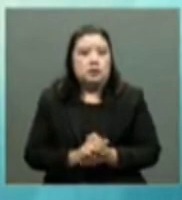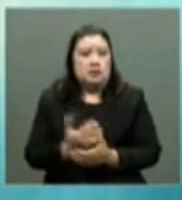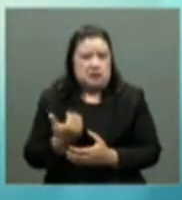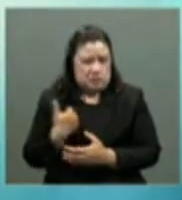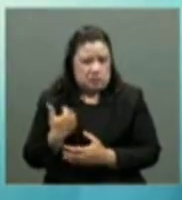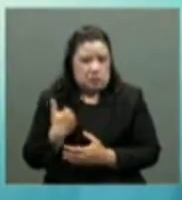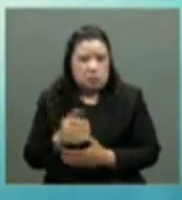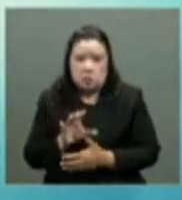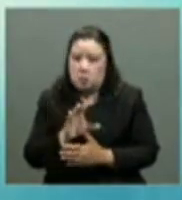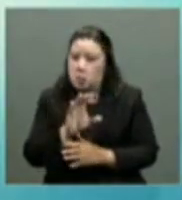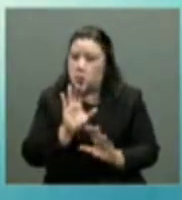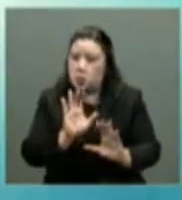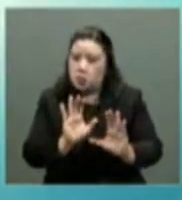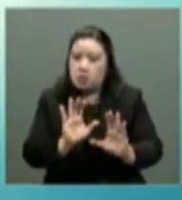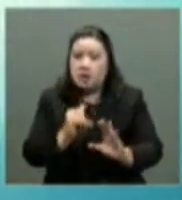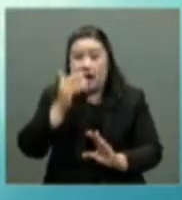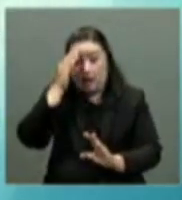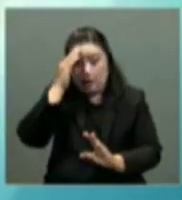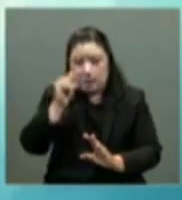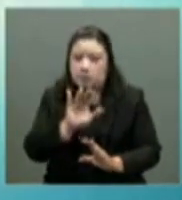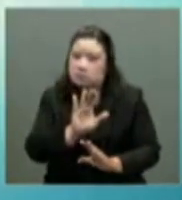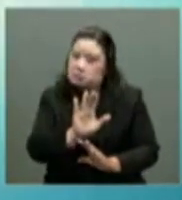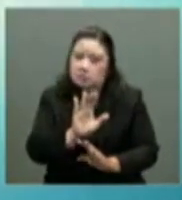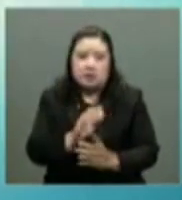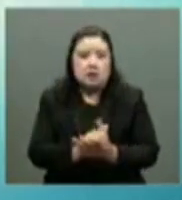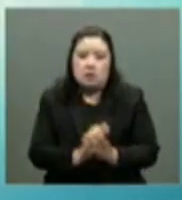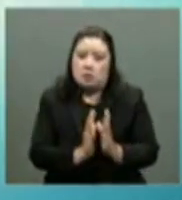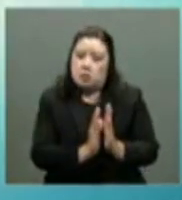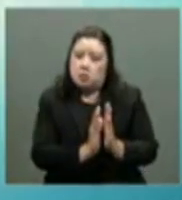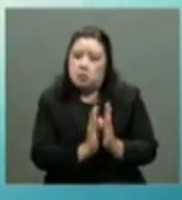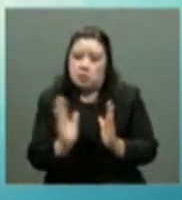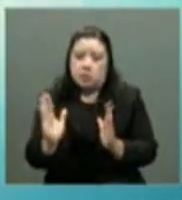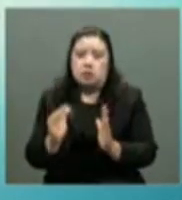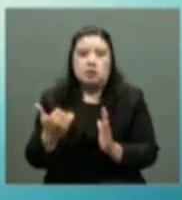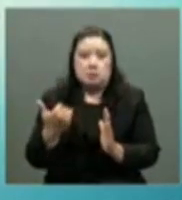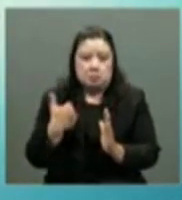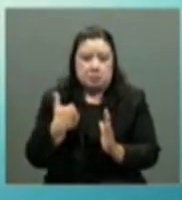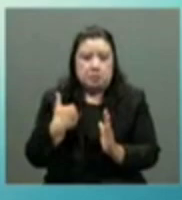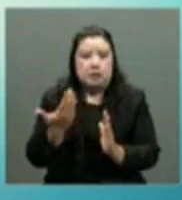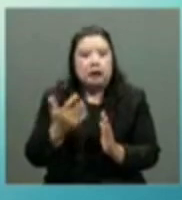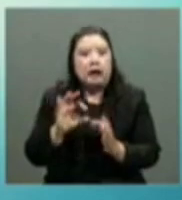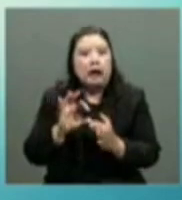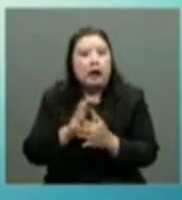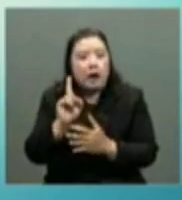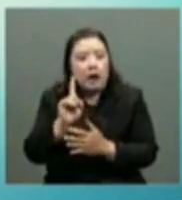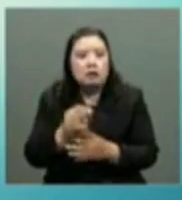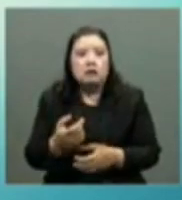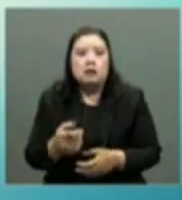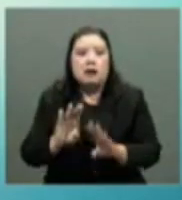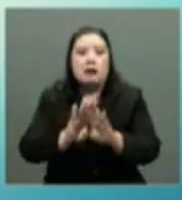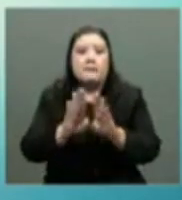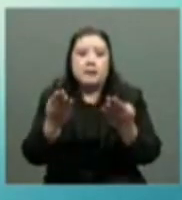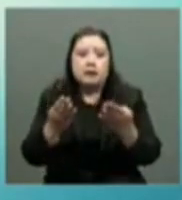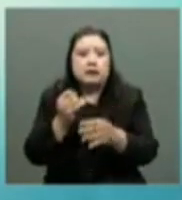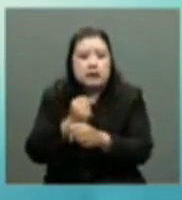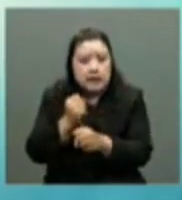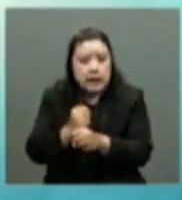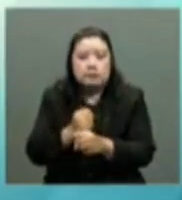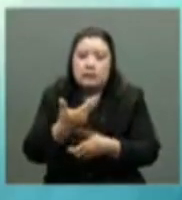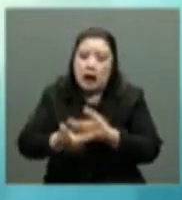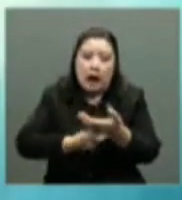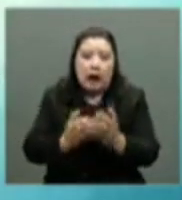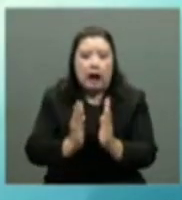อยู่นะครับจำนวนเขามากอย่างนี้นะครับก็ยังต้องใช้ระยะเวลาการที่จะเลื่อนการกิจกรรมออกไปย